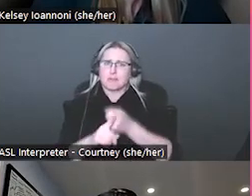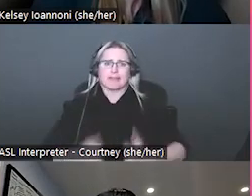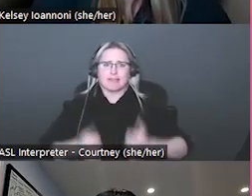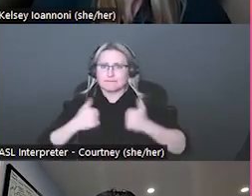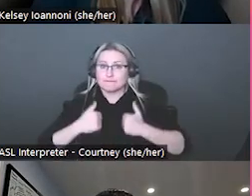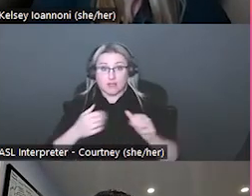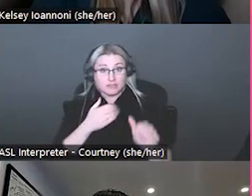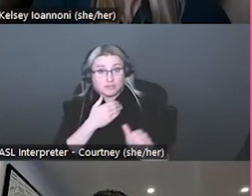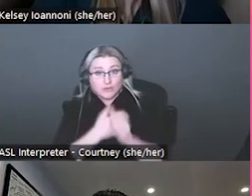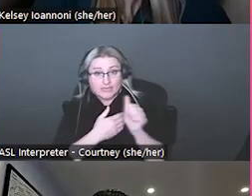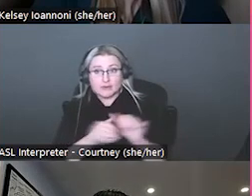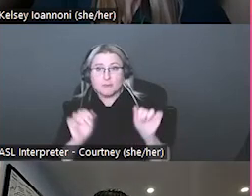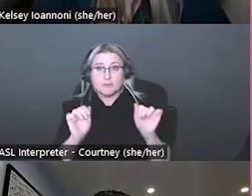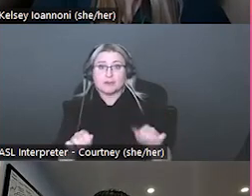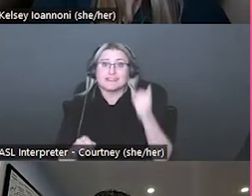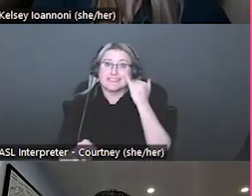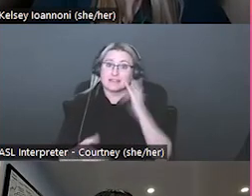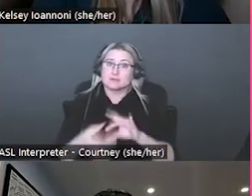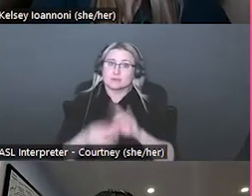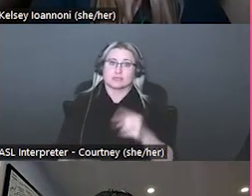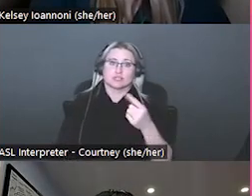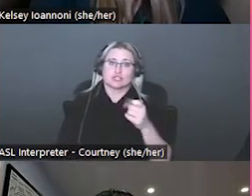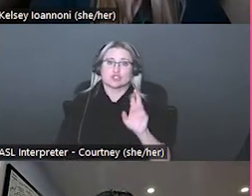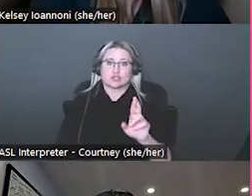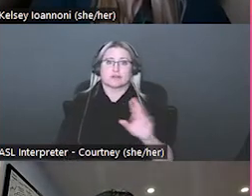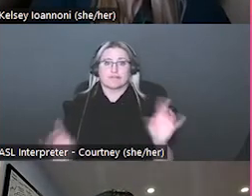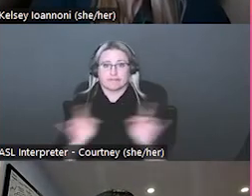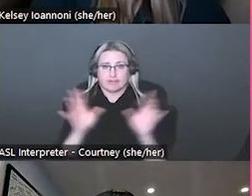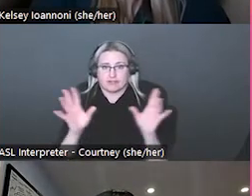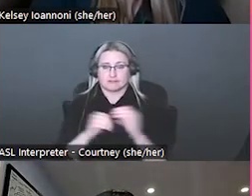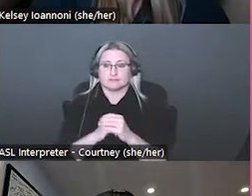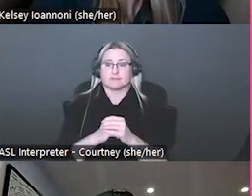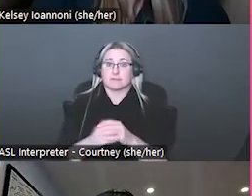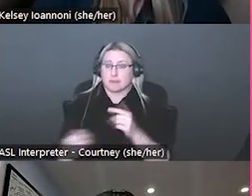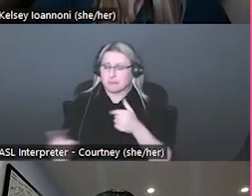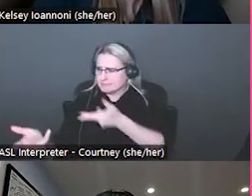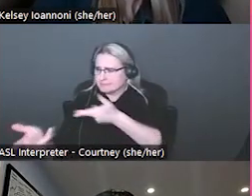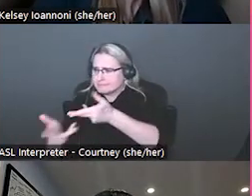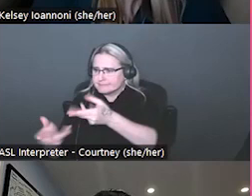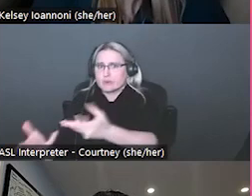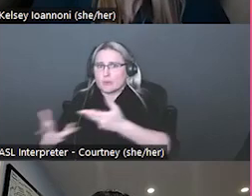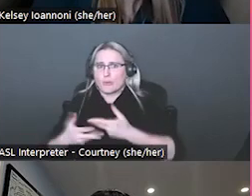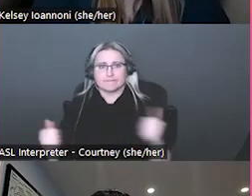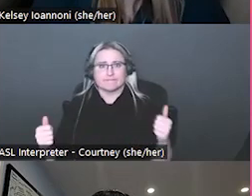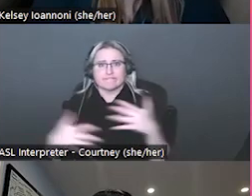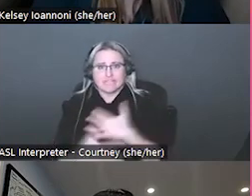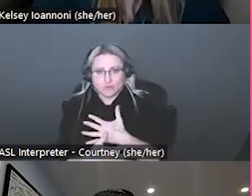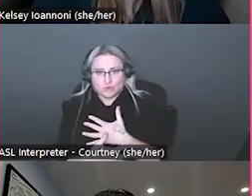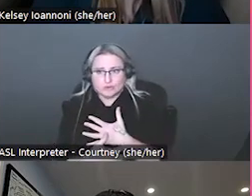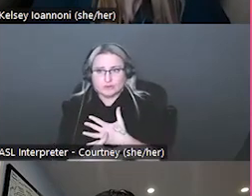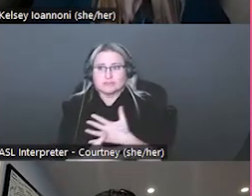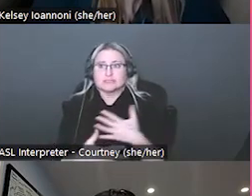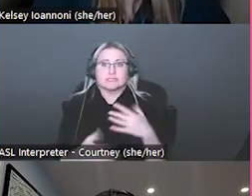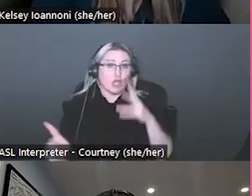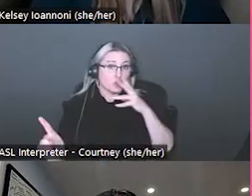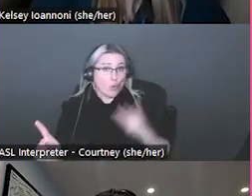conséquences nuisibles. Ça peut être fatal et ça peut nuire aussi dans le domaine de la violence fondée sur le sexe.